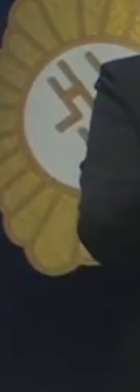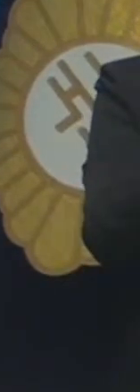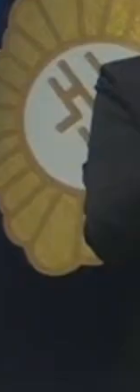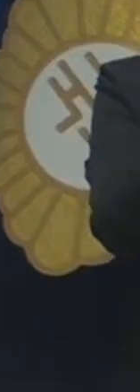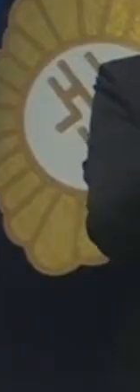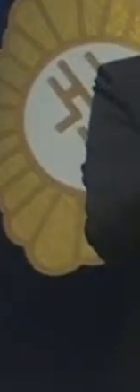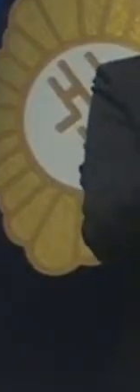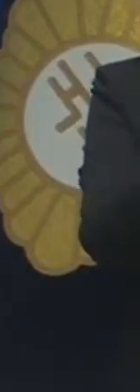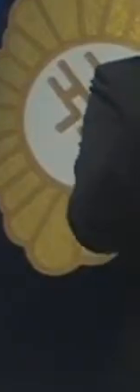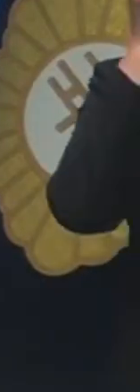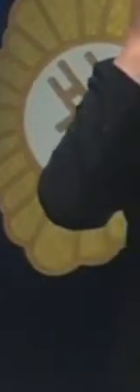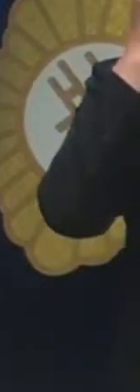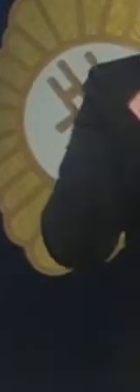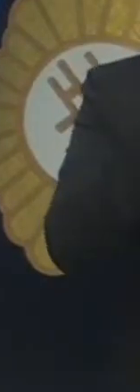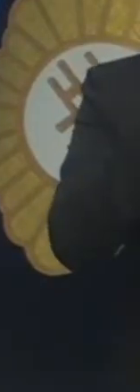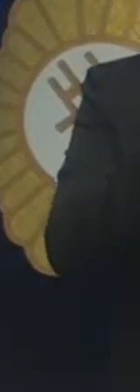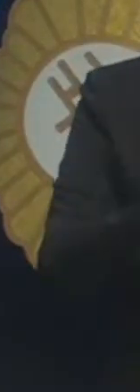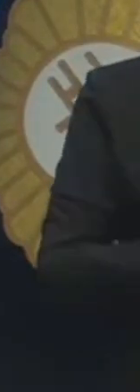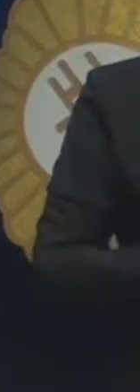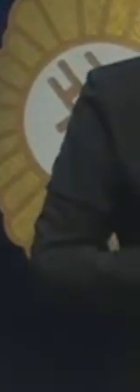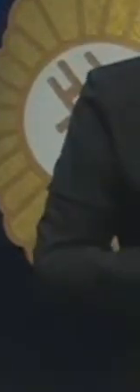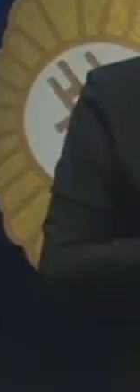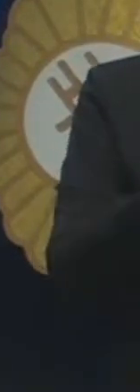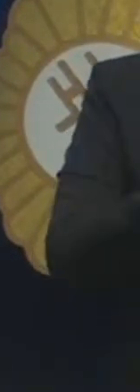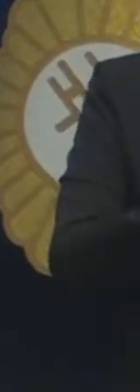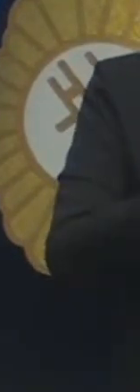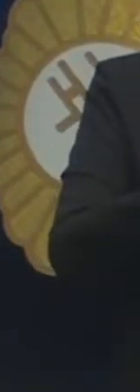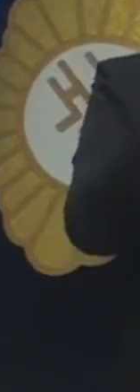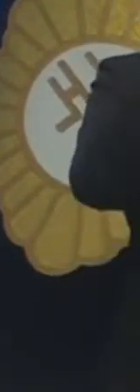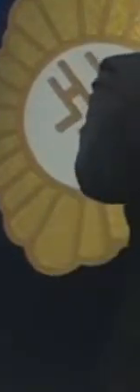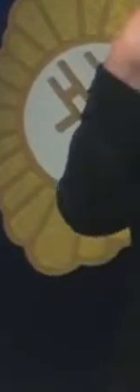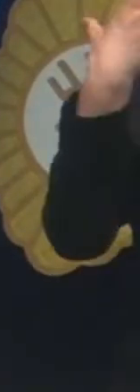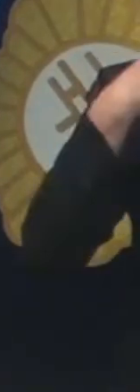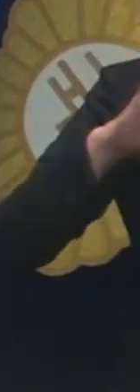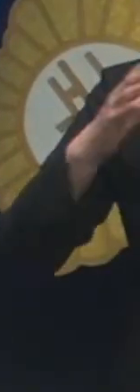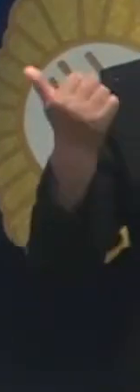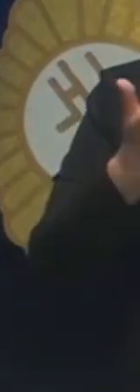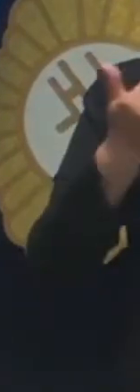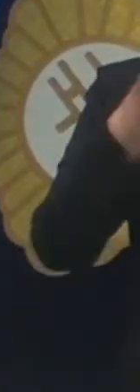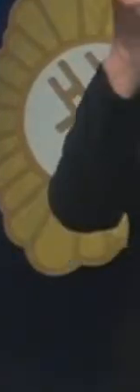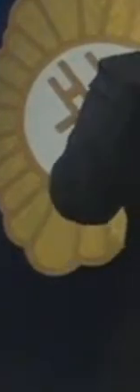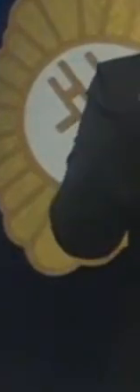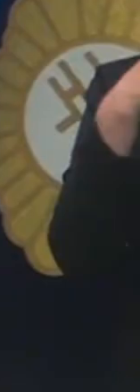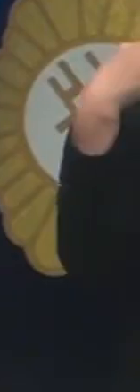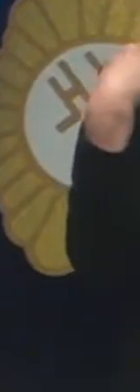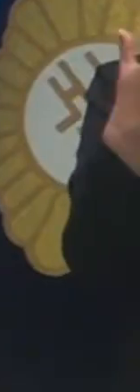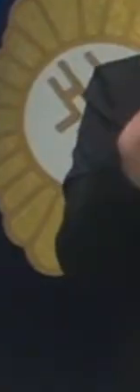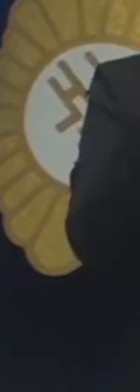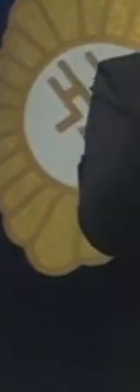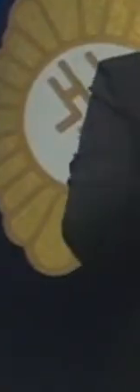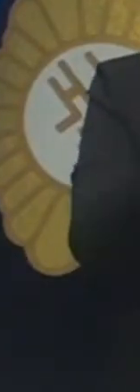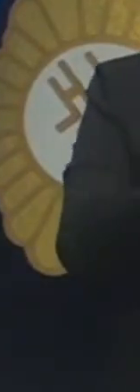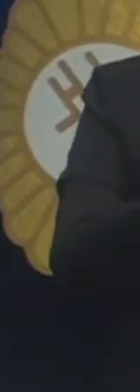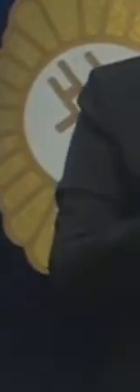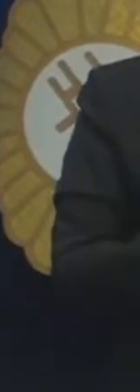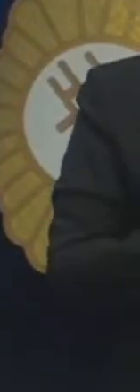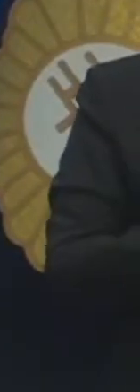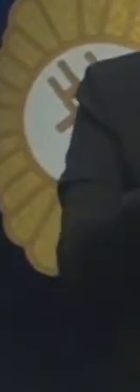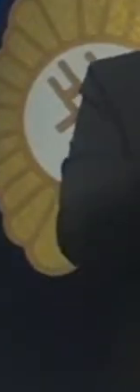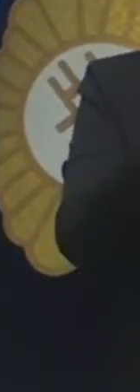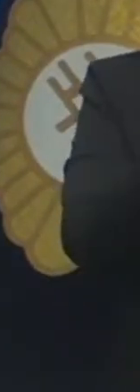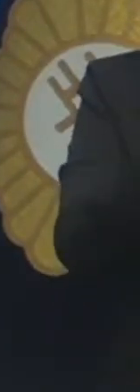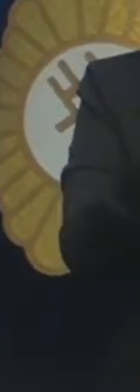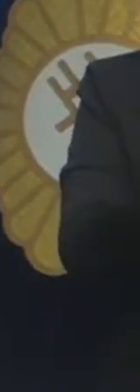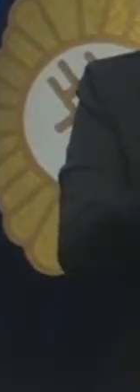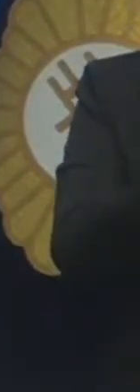있다고 밖에 볼 수 없습니다. 더 이상 정부와 국회는 이를 좌시하지 말고 극단의 조치를 취해